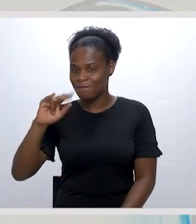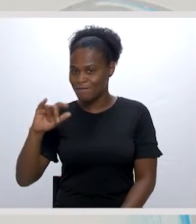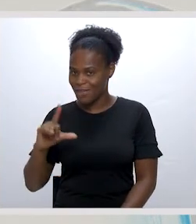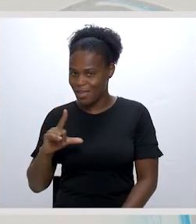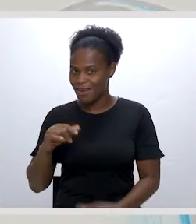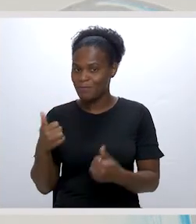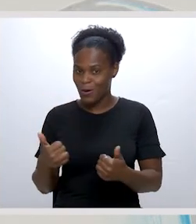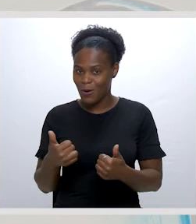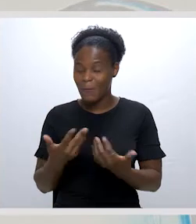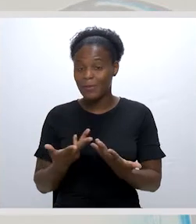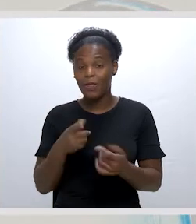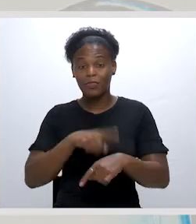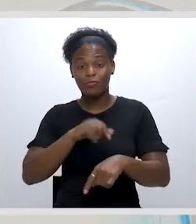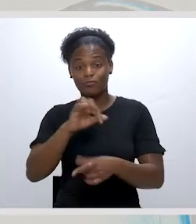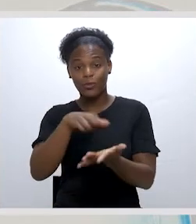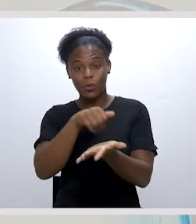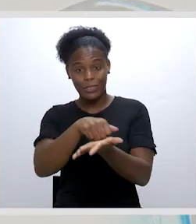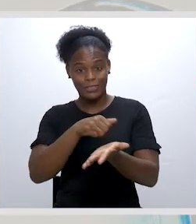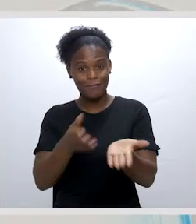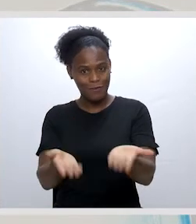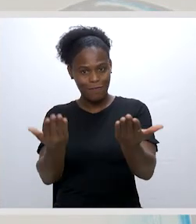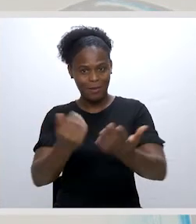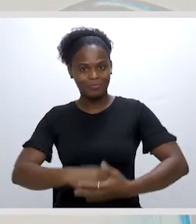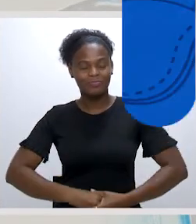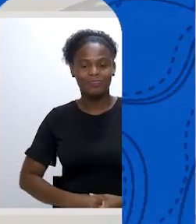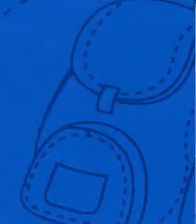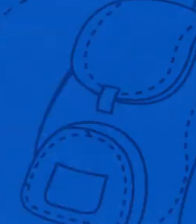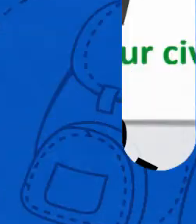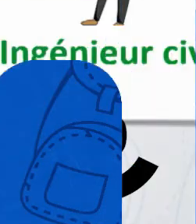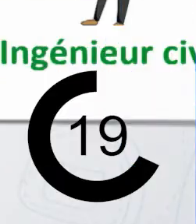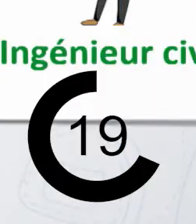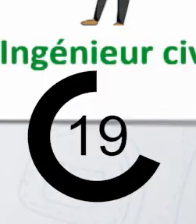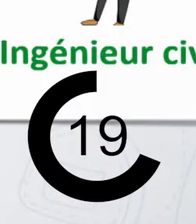de temps pour corriger. On y va.